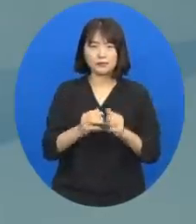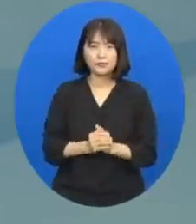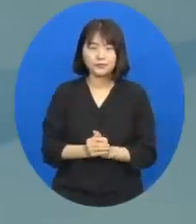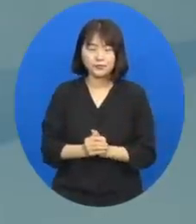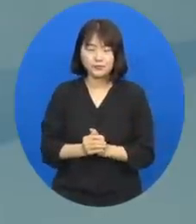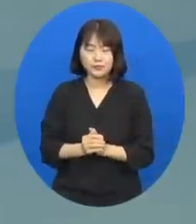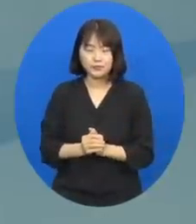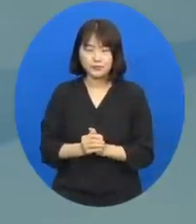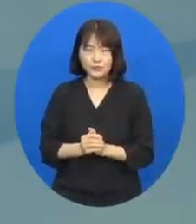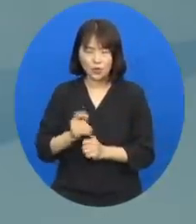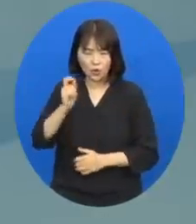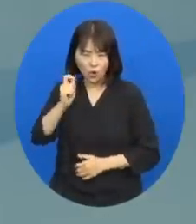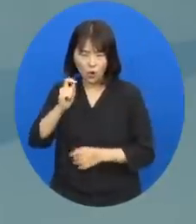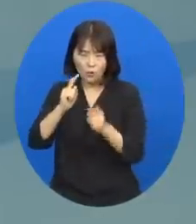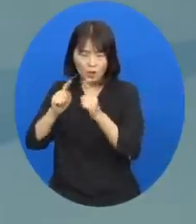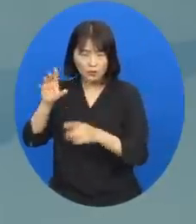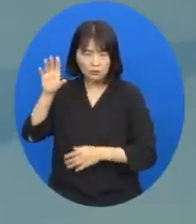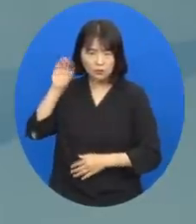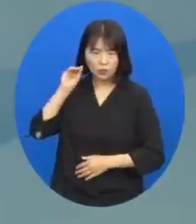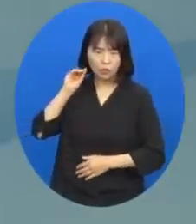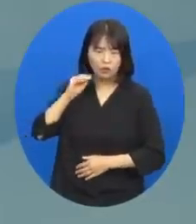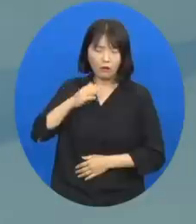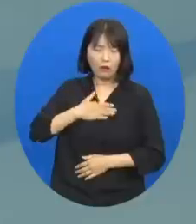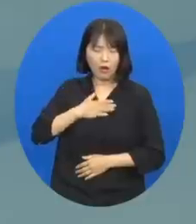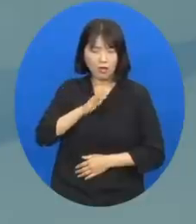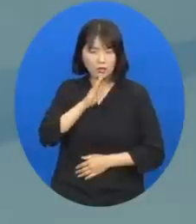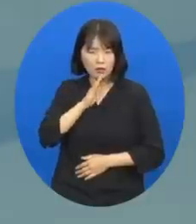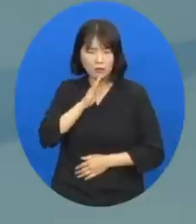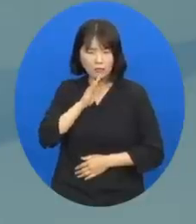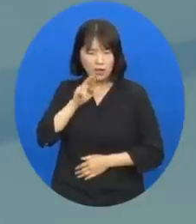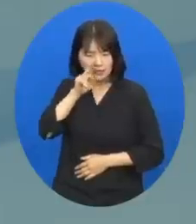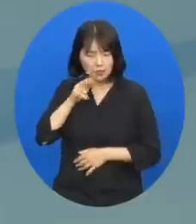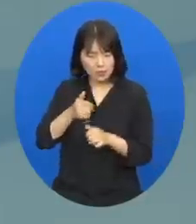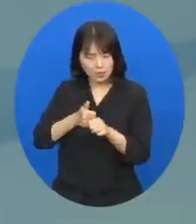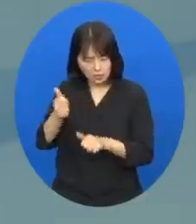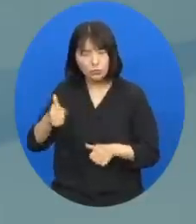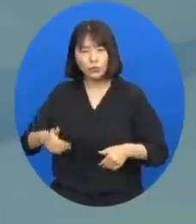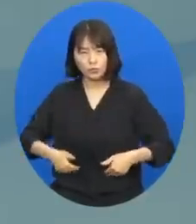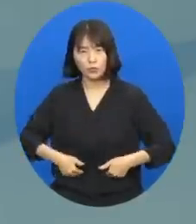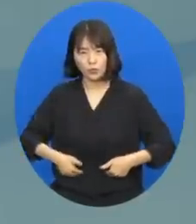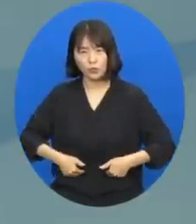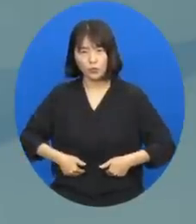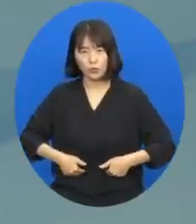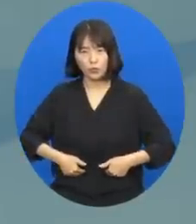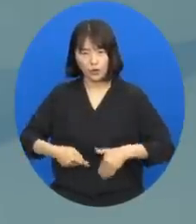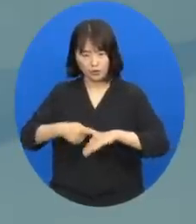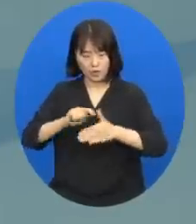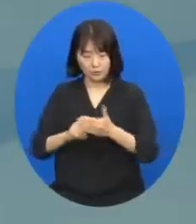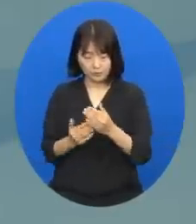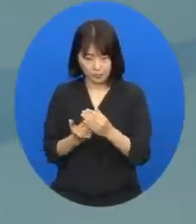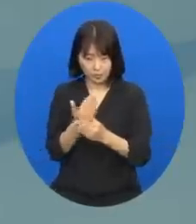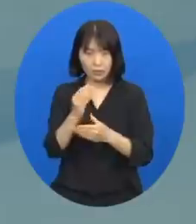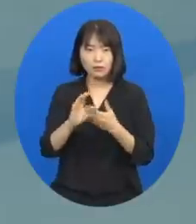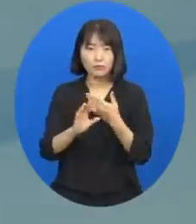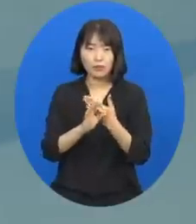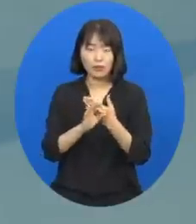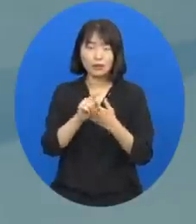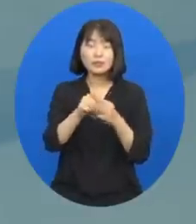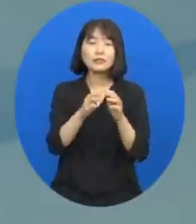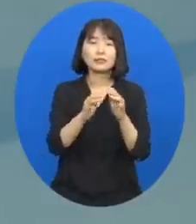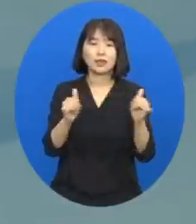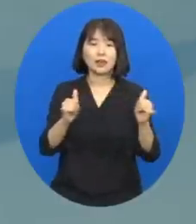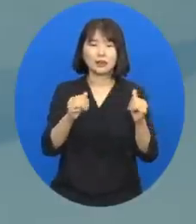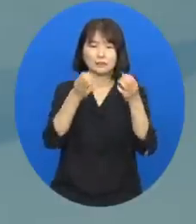경고의 말씀을 듣고 아 내가 정말 이 시기심을 극복해야 겟다 그런 마음이 든다면 그 사람은